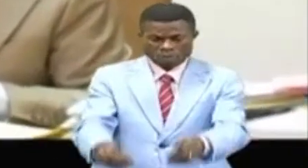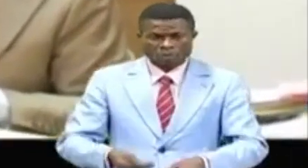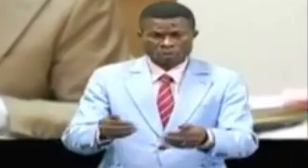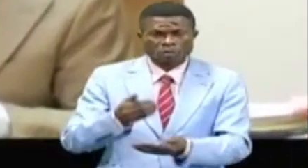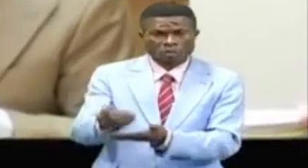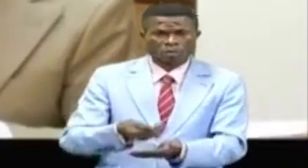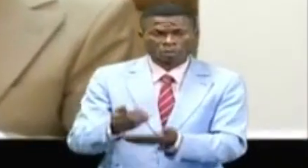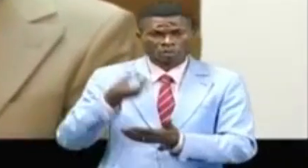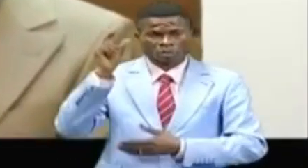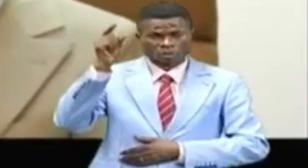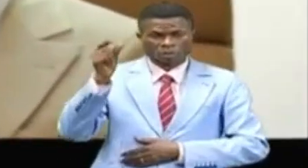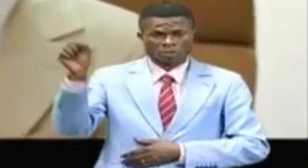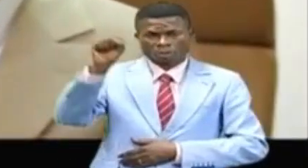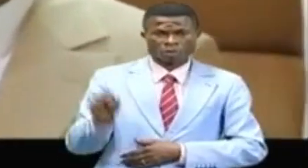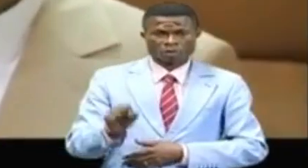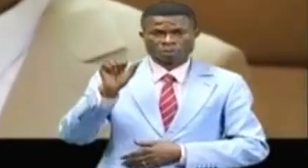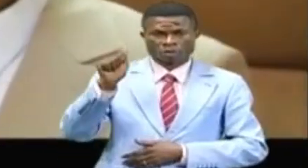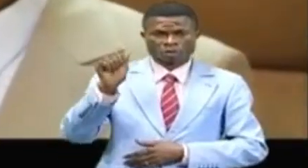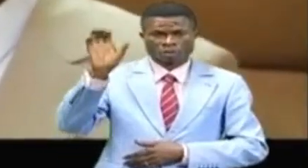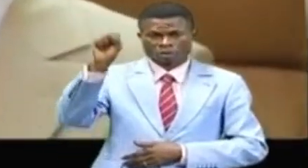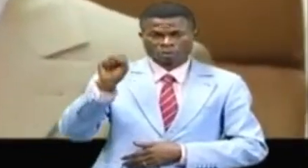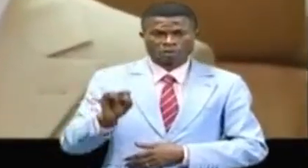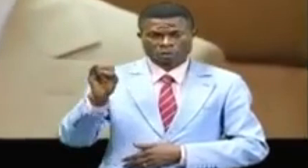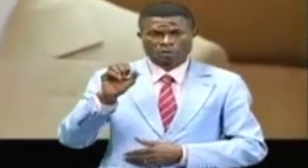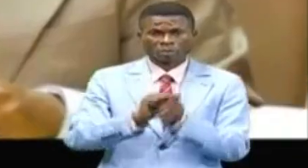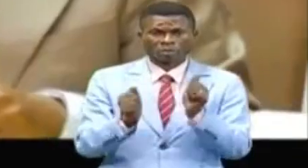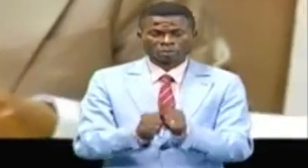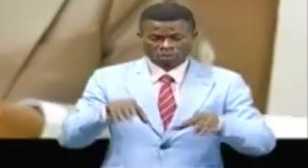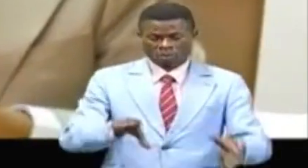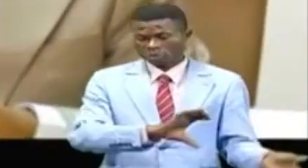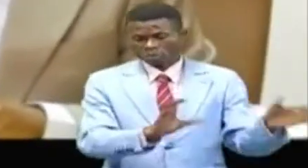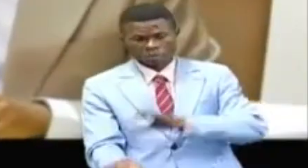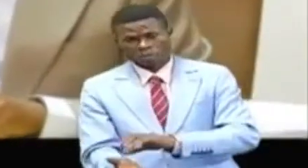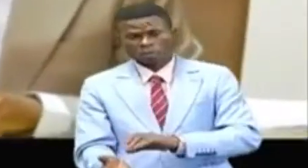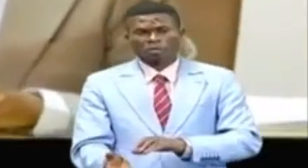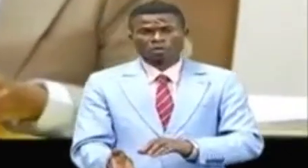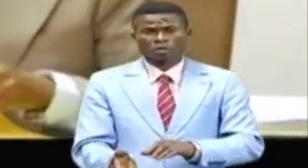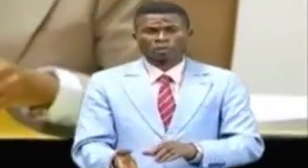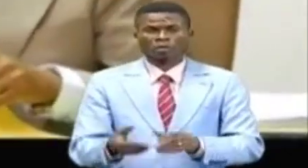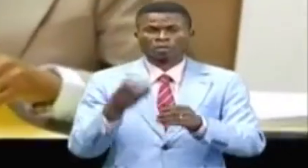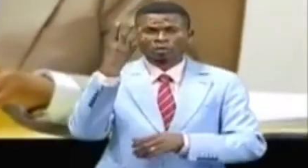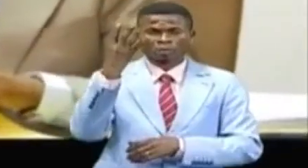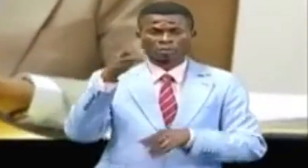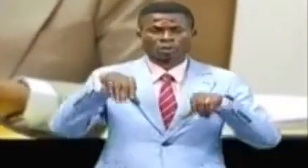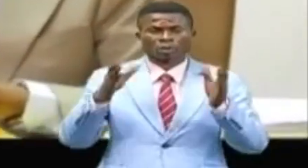de Sassé en territoire de Kambov. Il s'agit d'un éboulement qui a causé la mort de 4 de nos